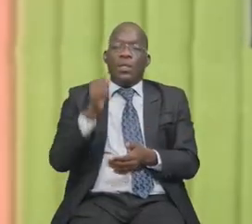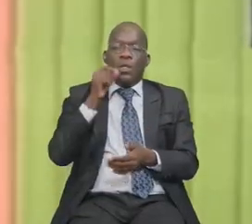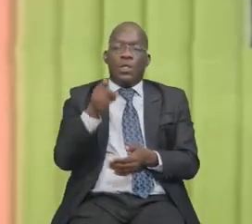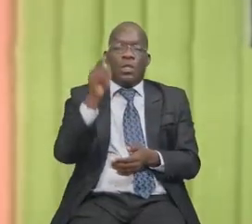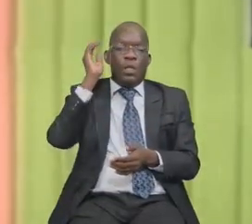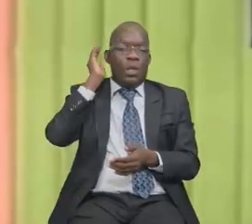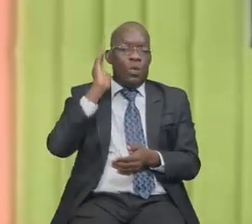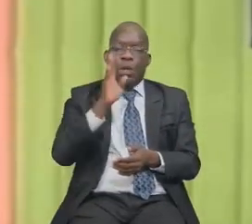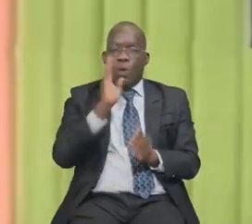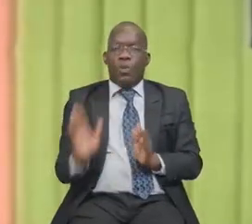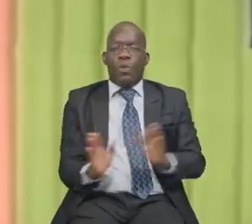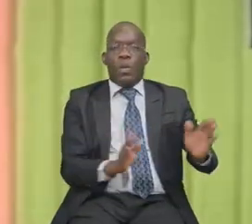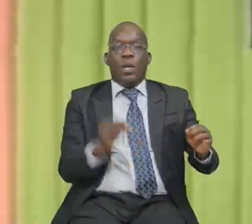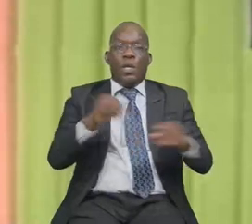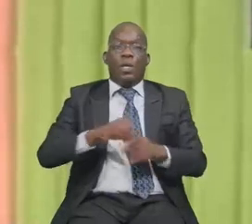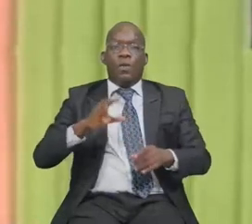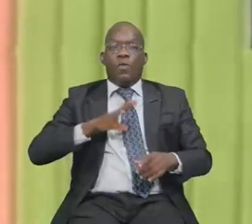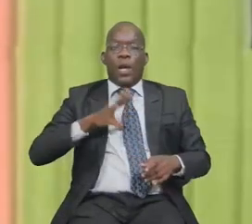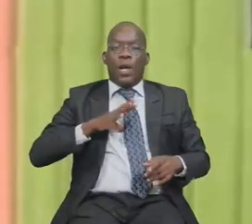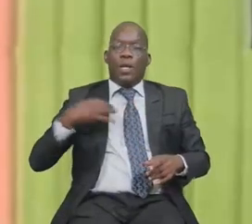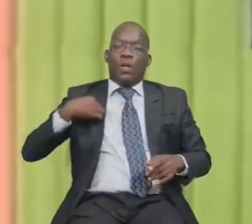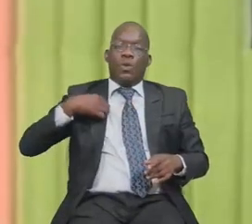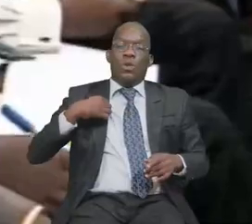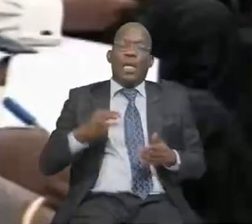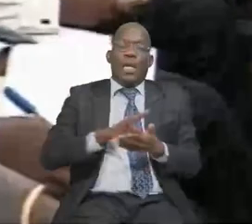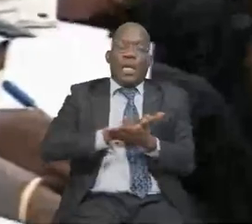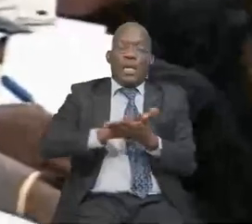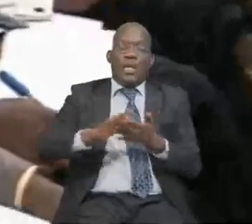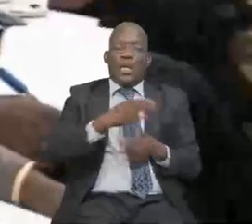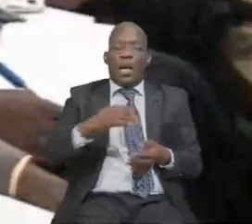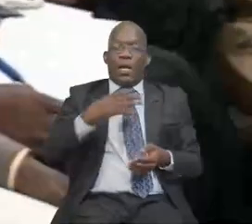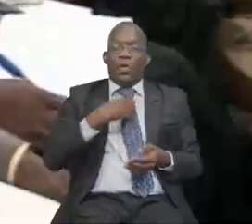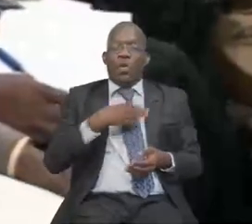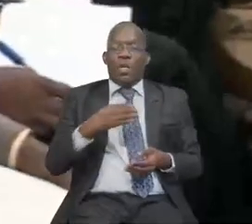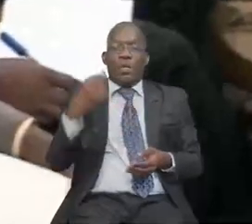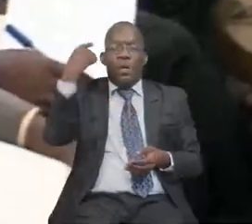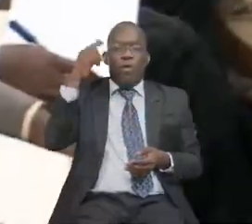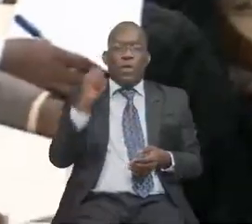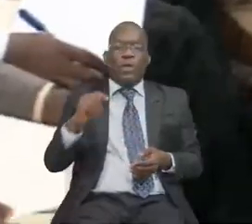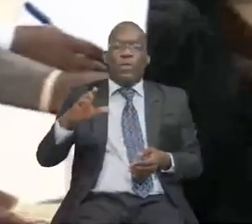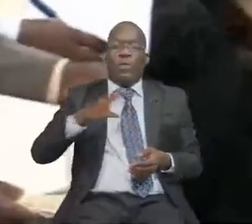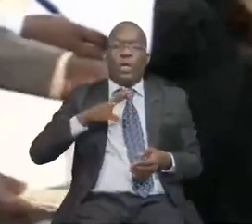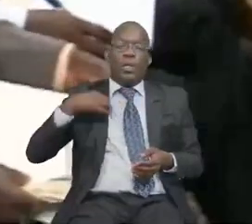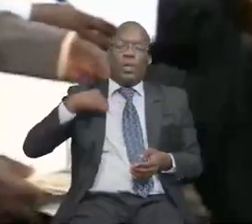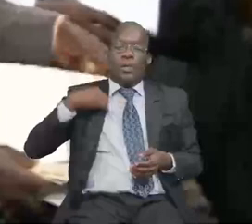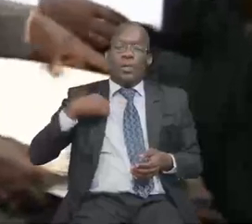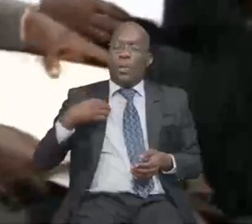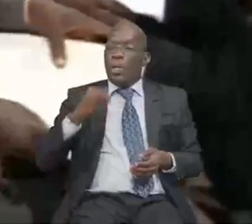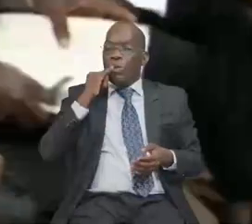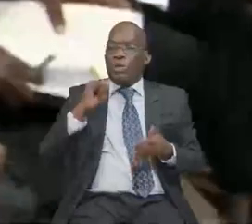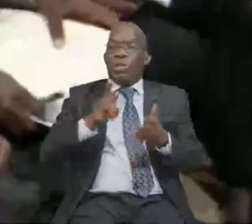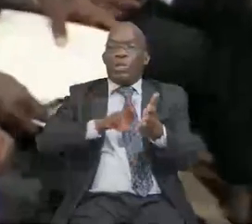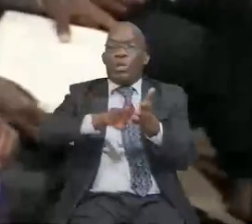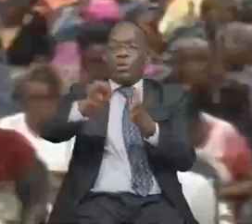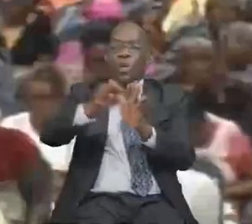lin éclatant pur, car le fin lin, ce sont les œuvres justes des